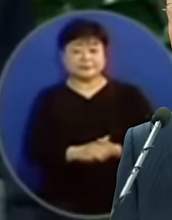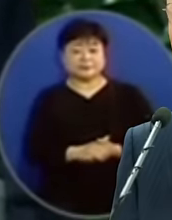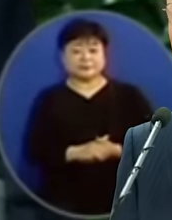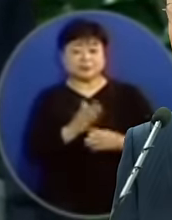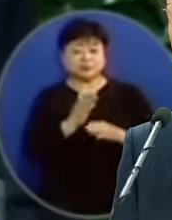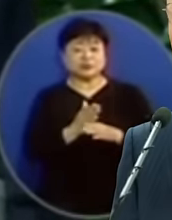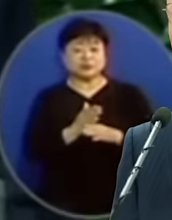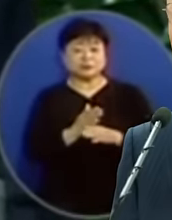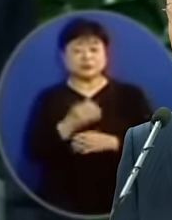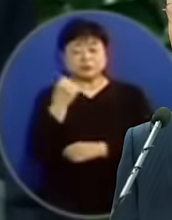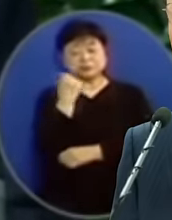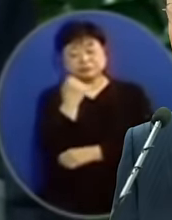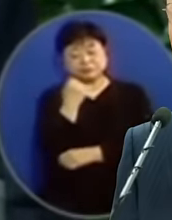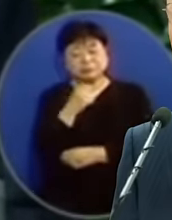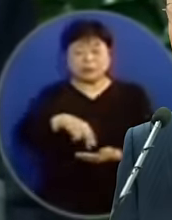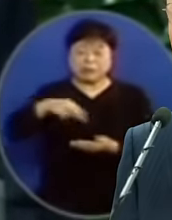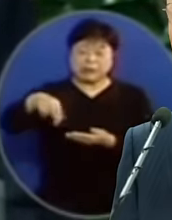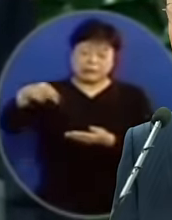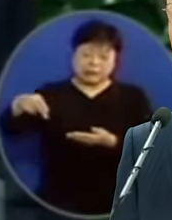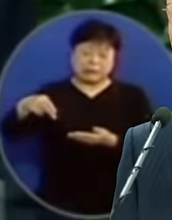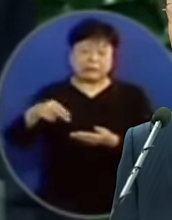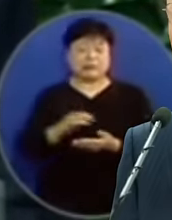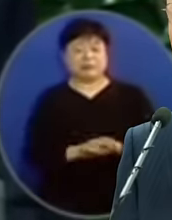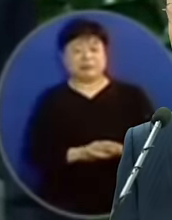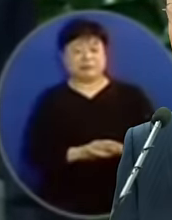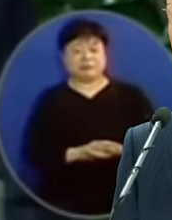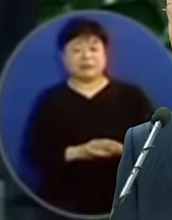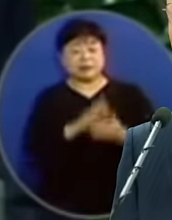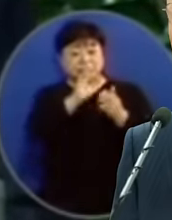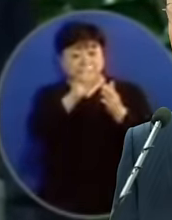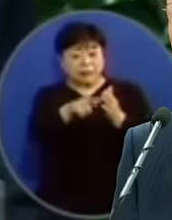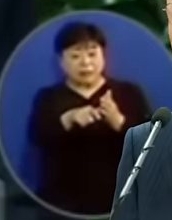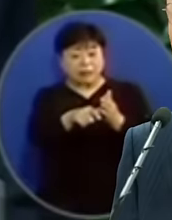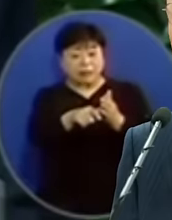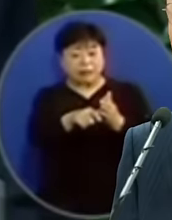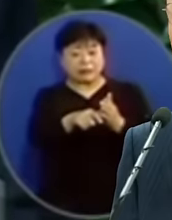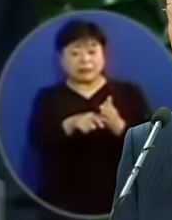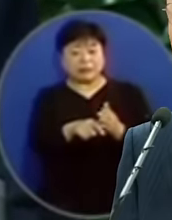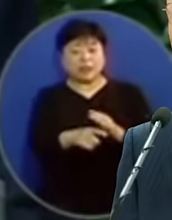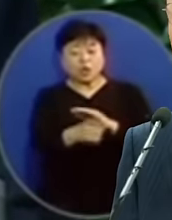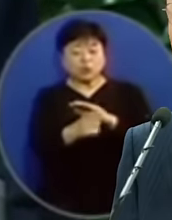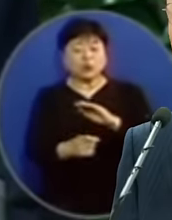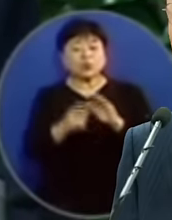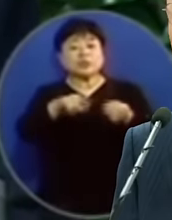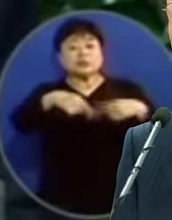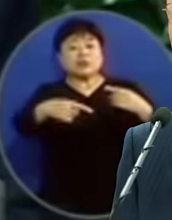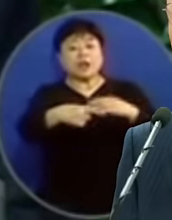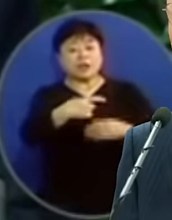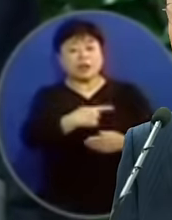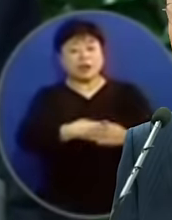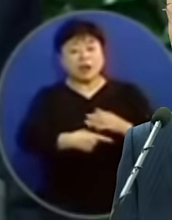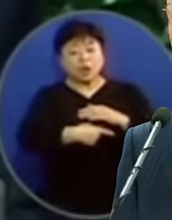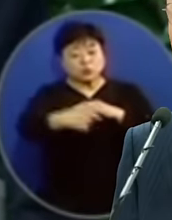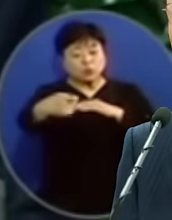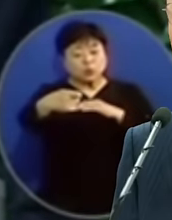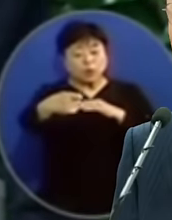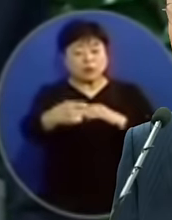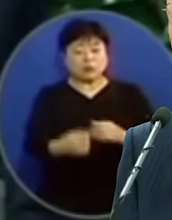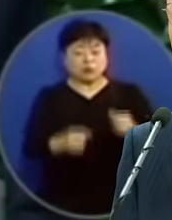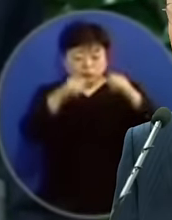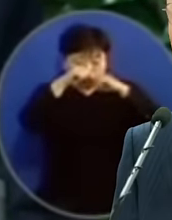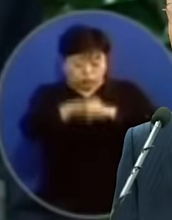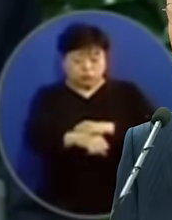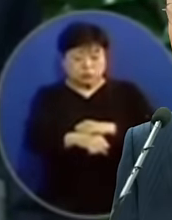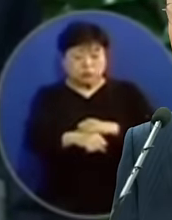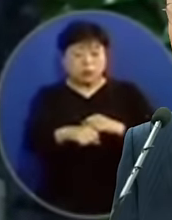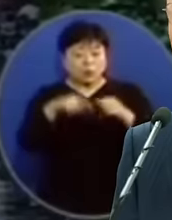중심을 잡지 못하고 방황하고 허덕이면 그 빈틈에 도적이 들어와서 도적질하고 죽이고 멸망시키는